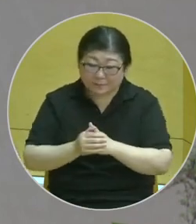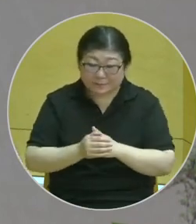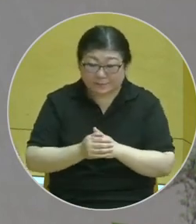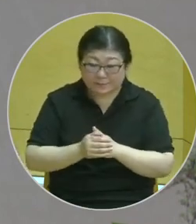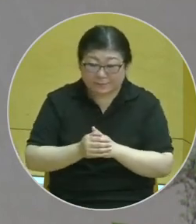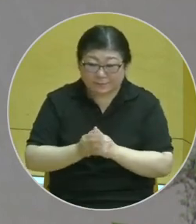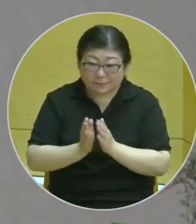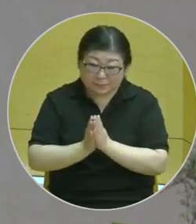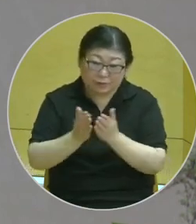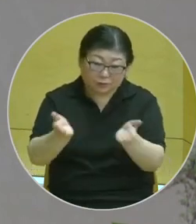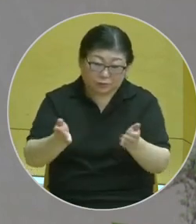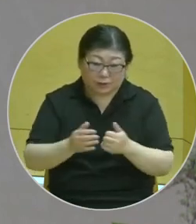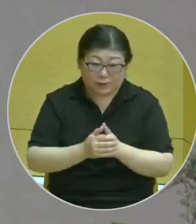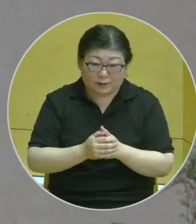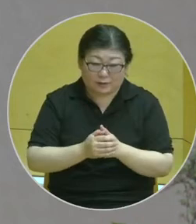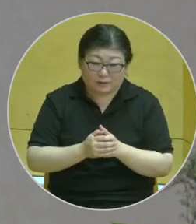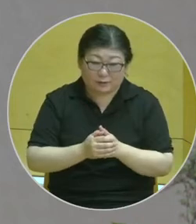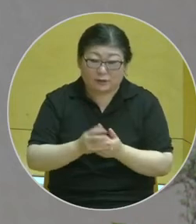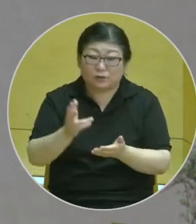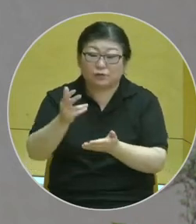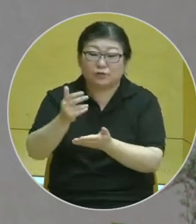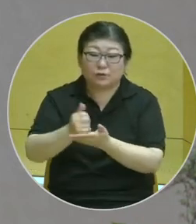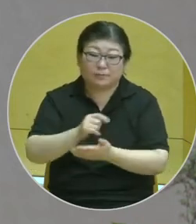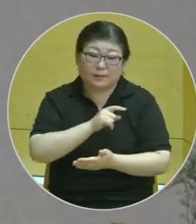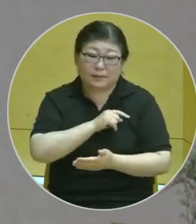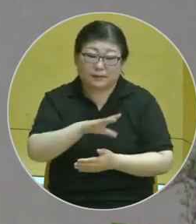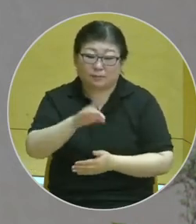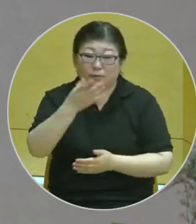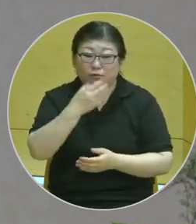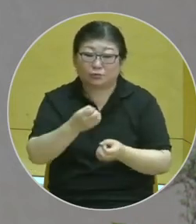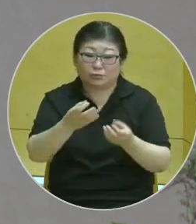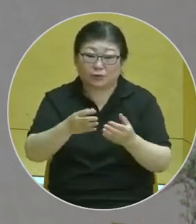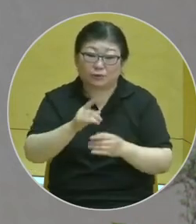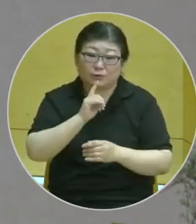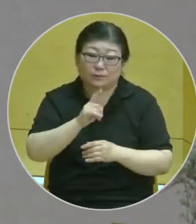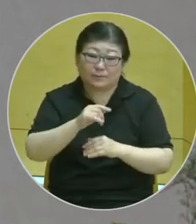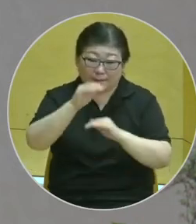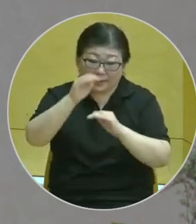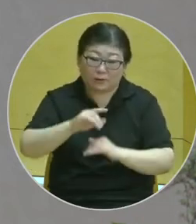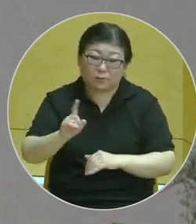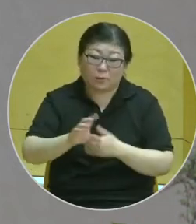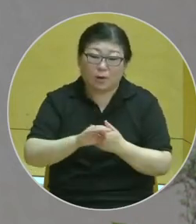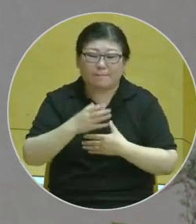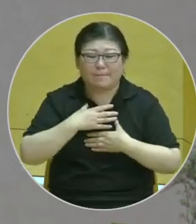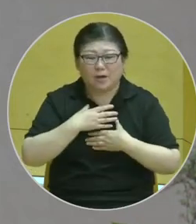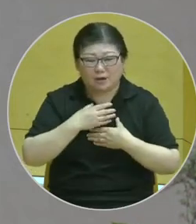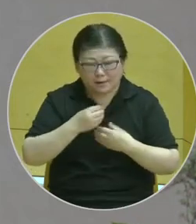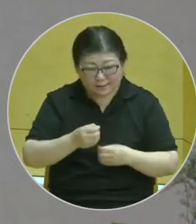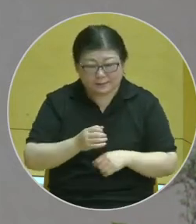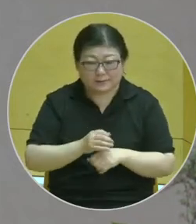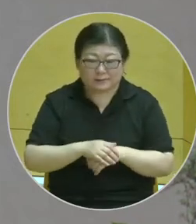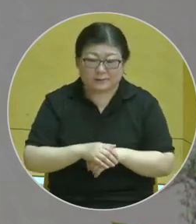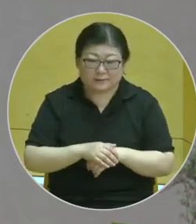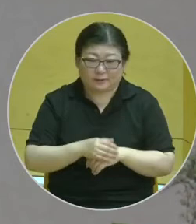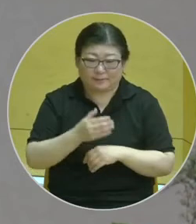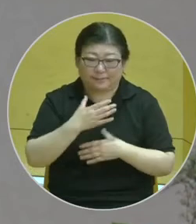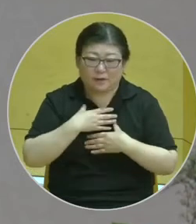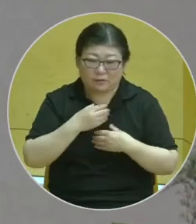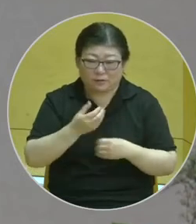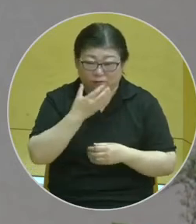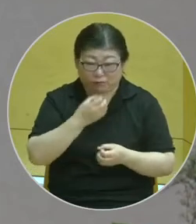먼저 가장 가장 큰 축복 제일 우선 순위의 축복 표 1 있을찌어다 그렇게 축복하실 었어 평안의 축복을